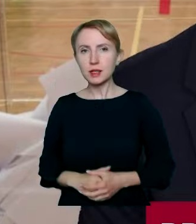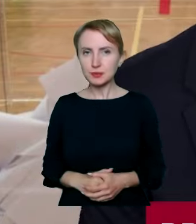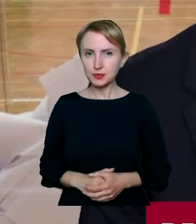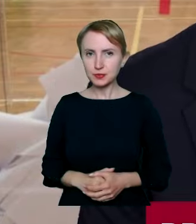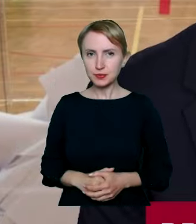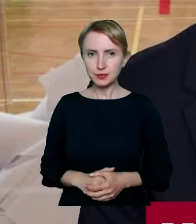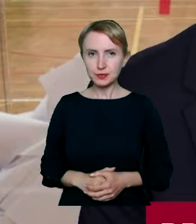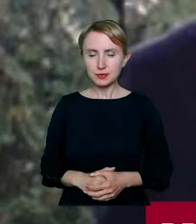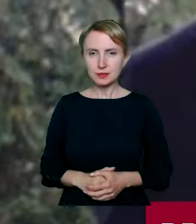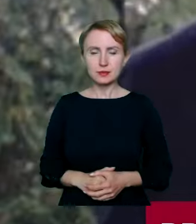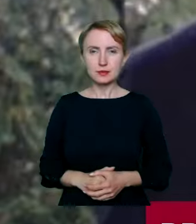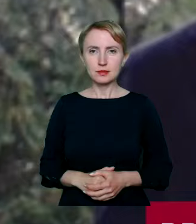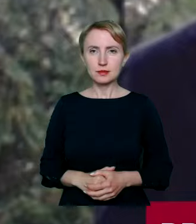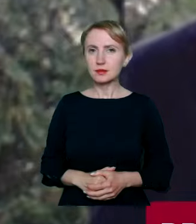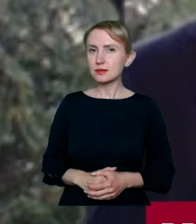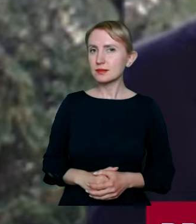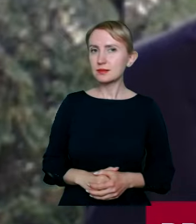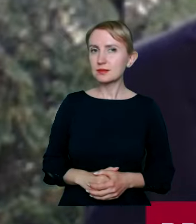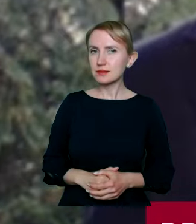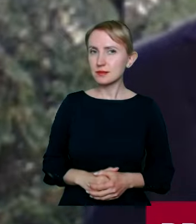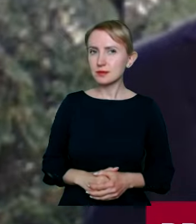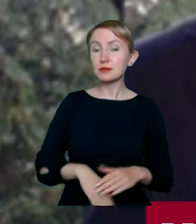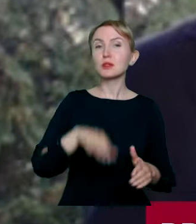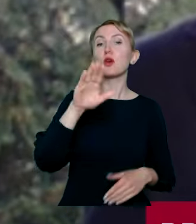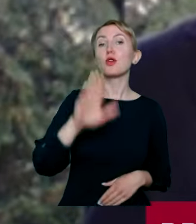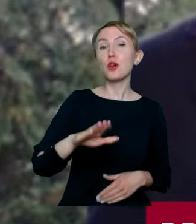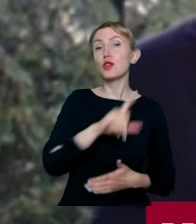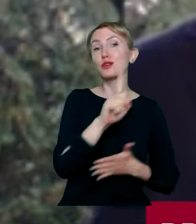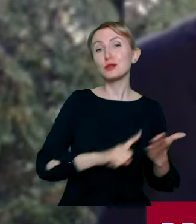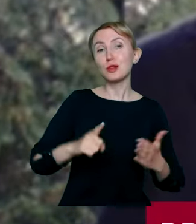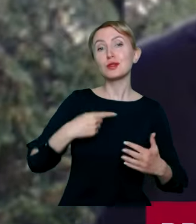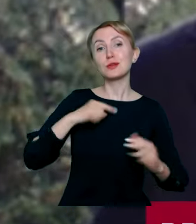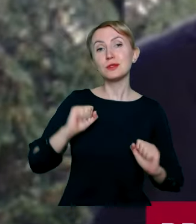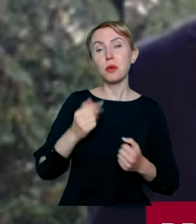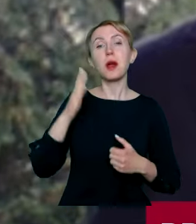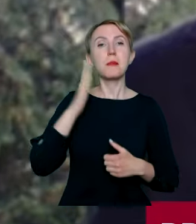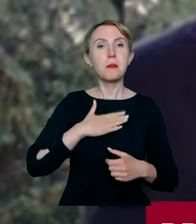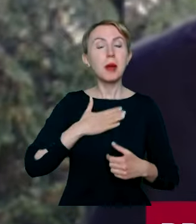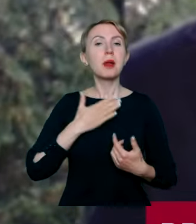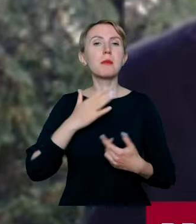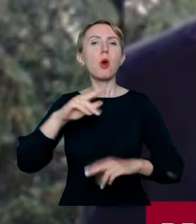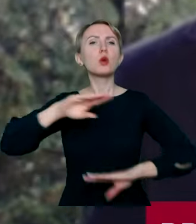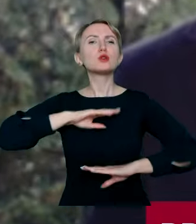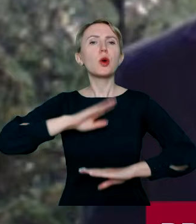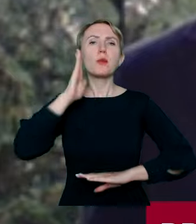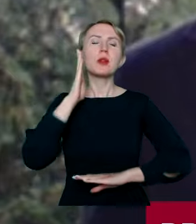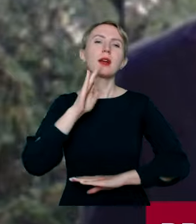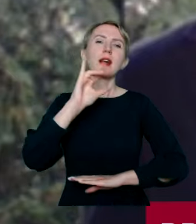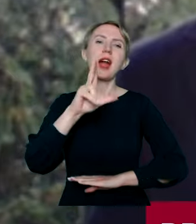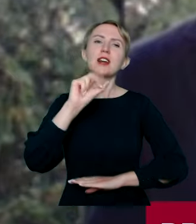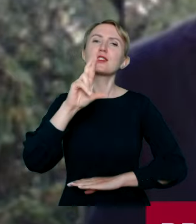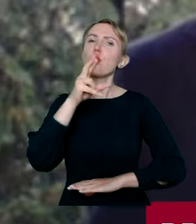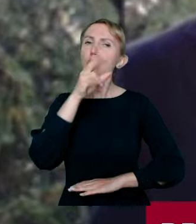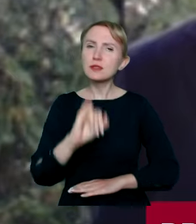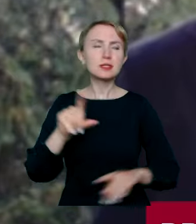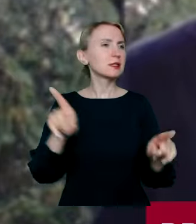północy Polski? No jakiś refleks dolnośląski mamy, bo inny mieszkaniec Sopotu, pan Jacek Karnowski, też się bardzo